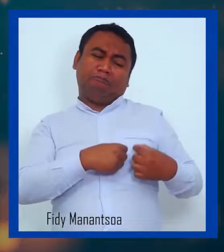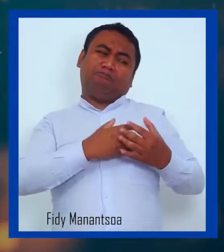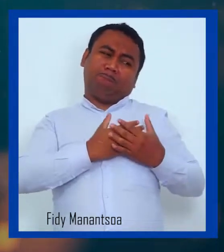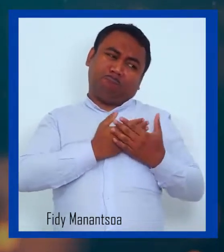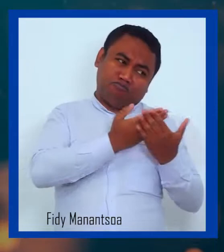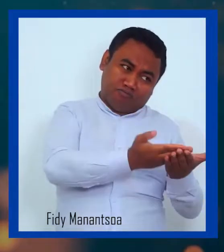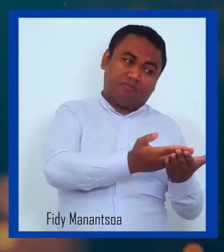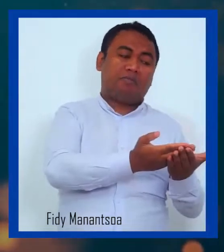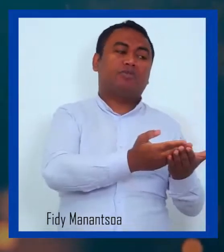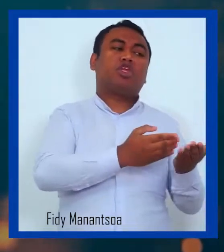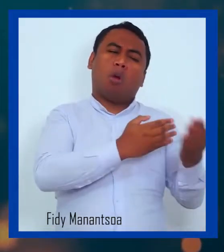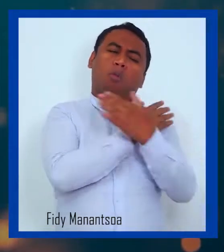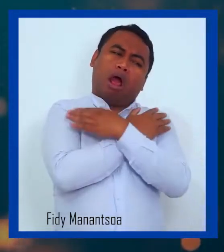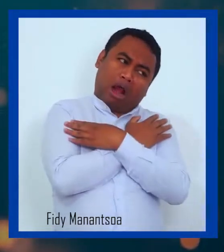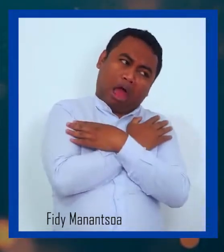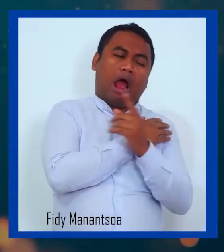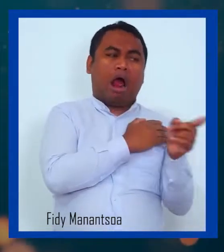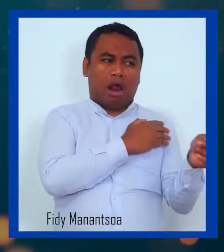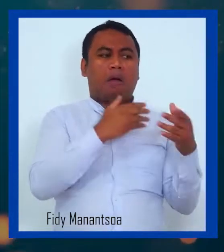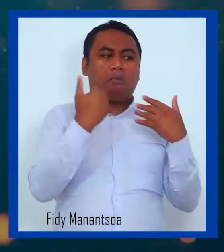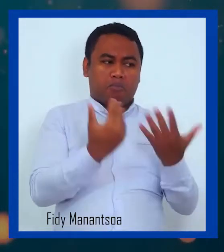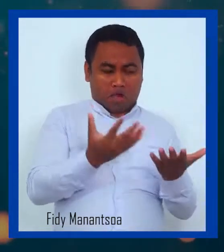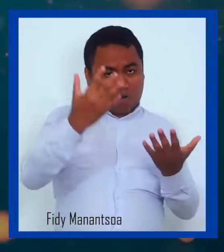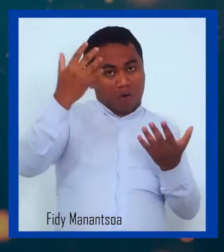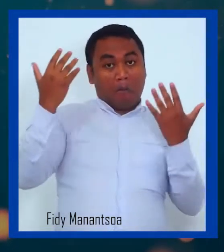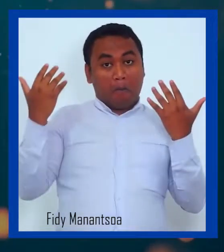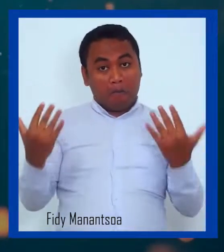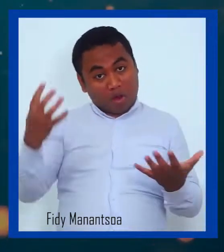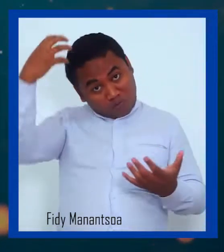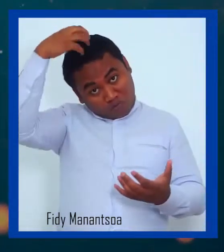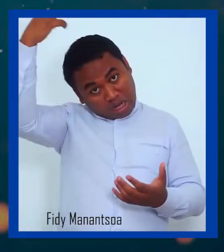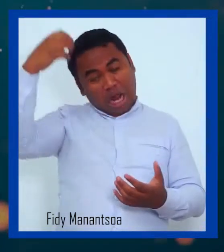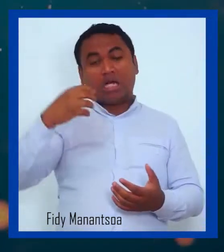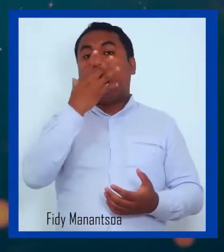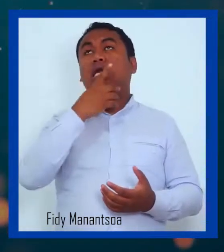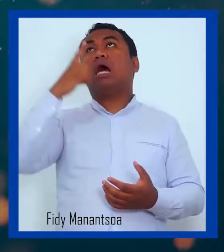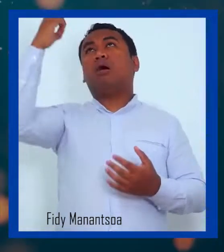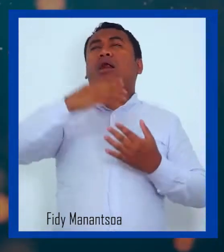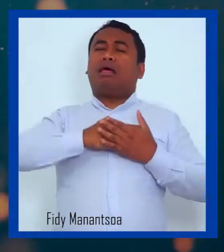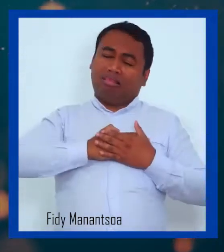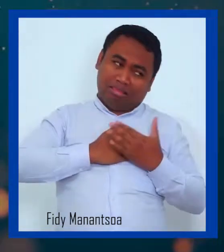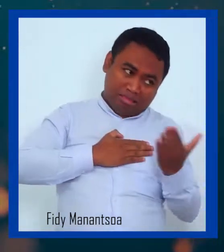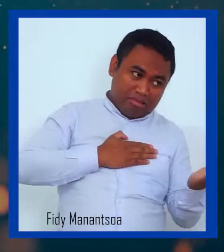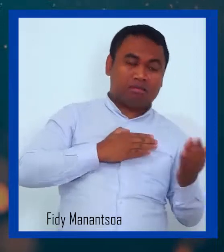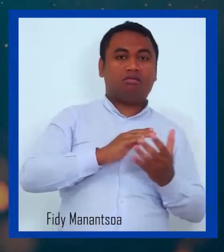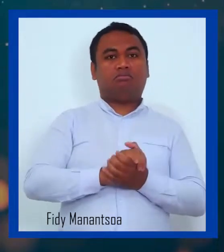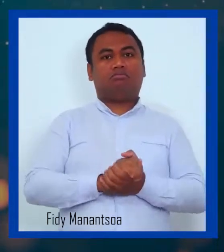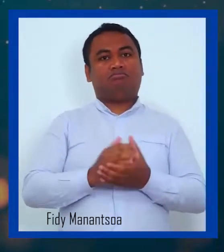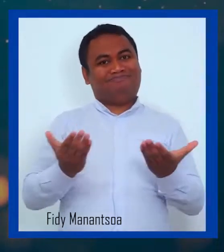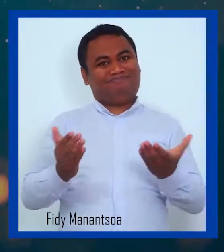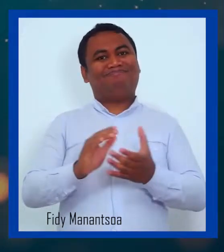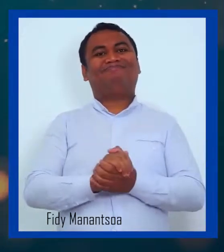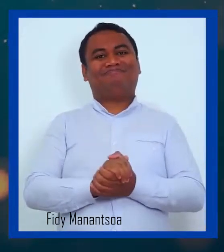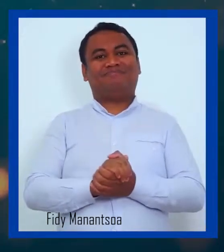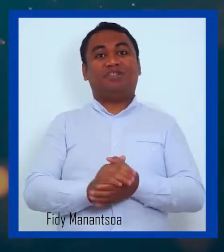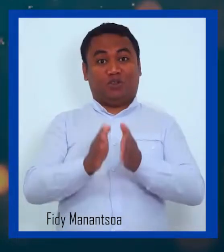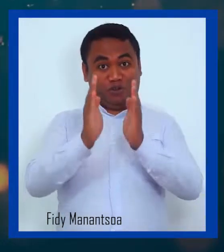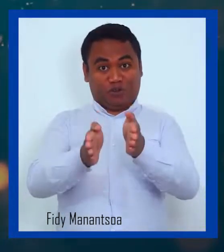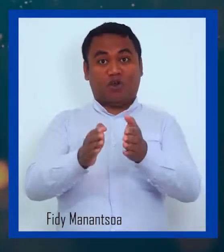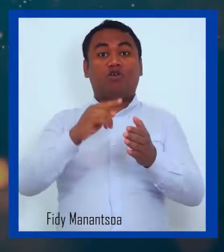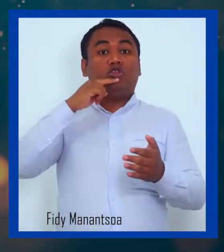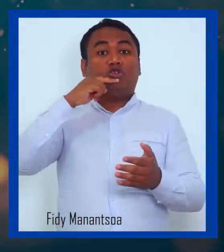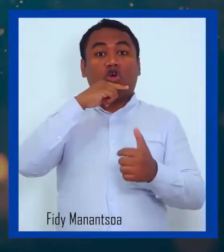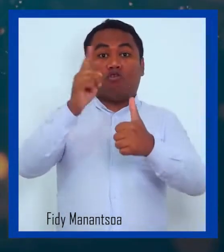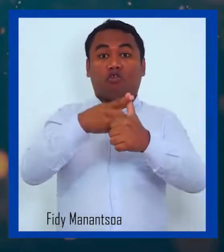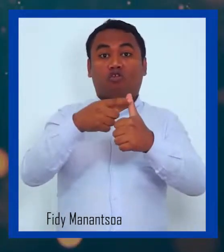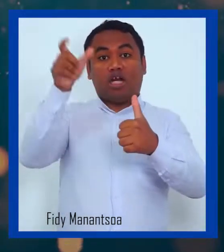tiako. Tena tianao Andriamanitra, tena tianao izy. Aza misalasala ny amin'izany. Ary izany mahatonga ny tenin'Andriamanitra